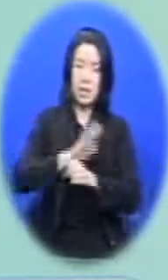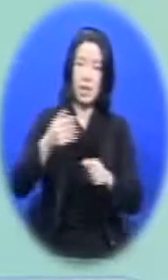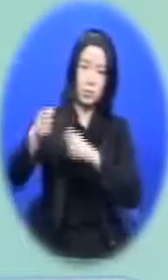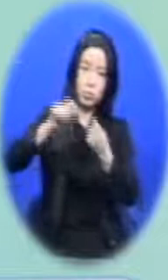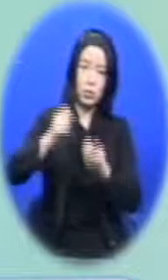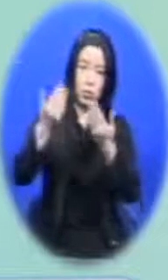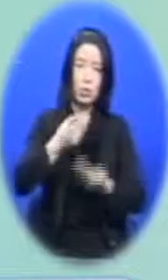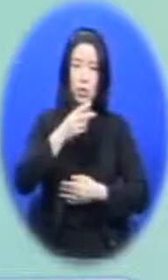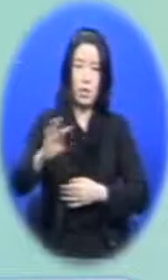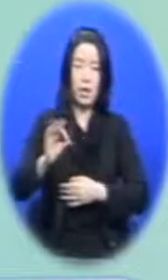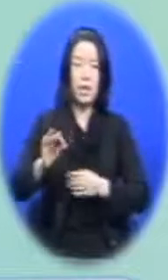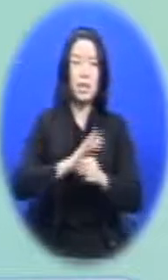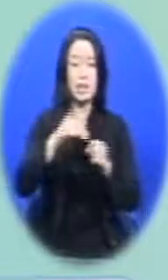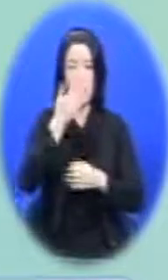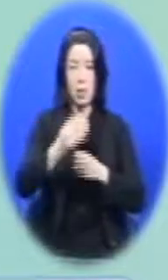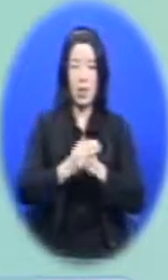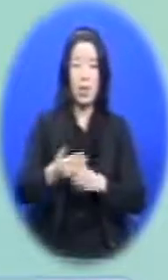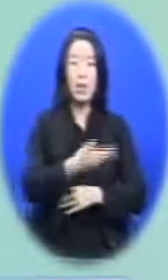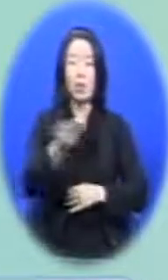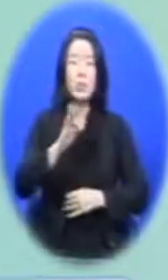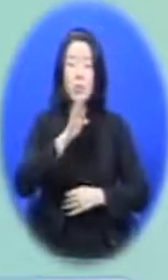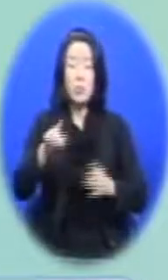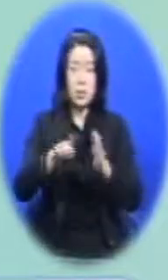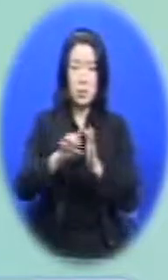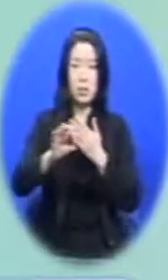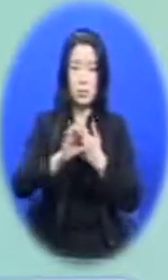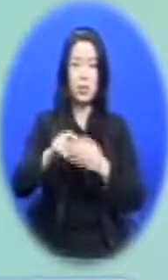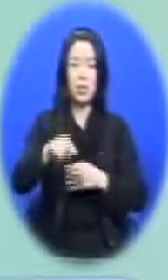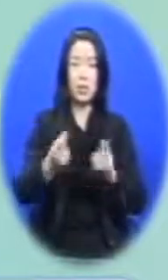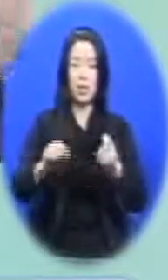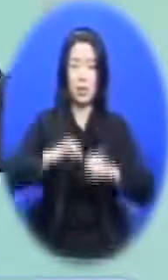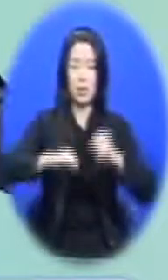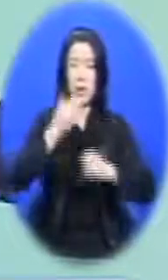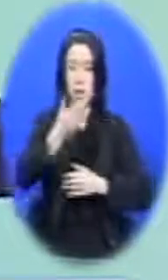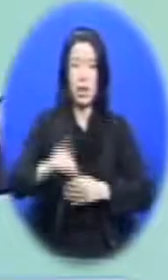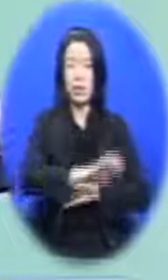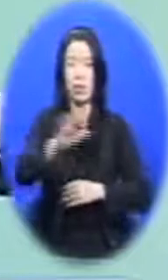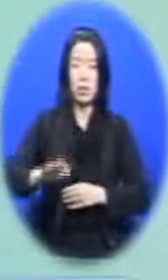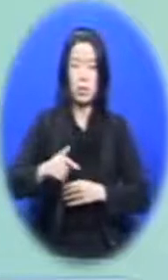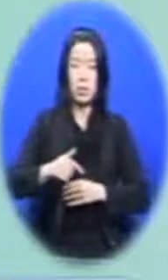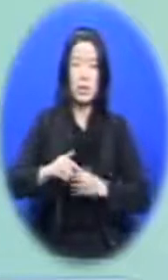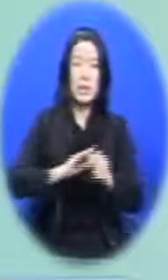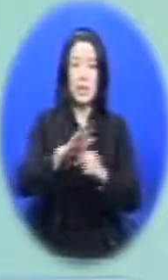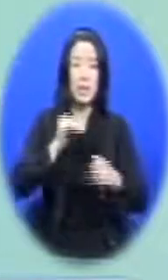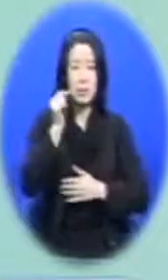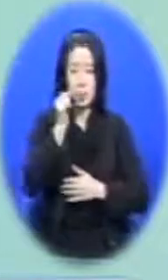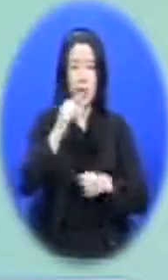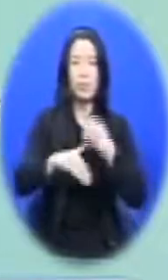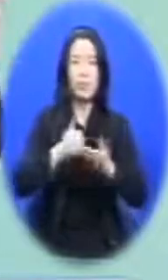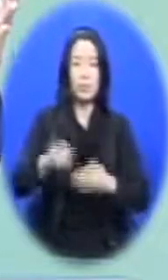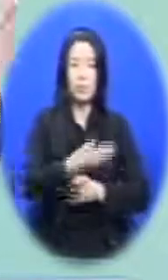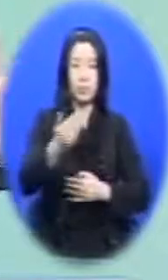사랑하는 거다. 여러분이 정말 믿으면 그렇게 역사하신대요. 여러분이 사랑하지 못하면 하나님은 여러분의